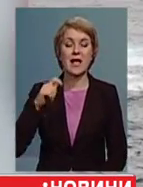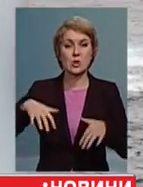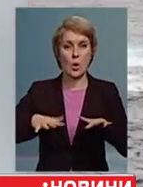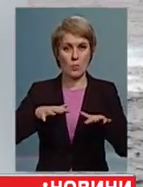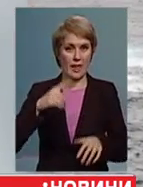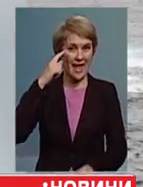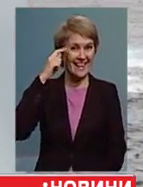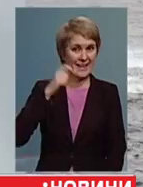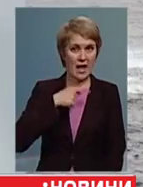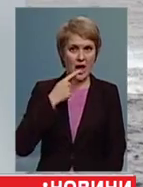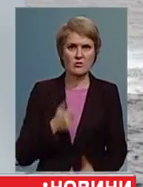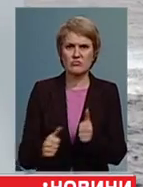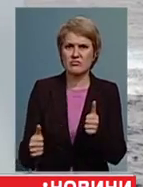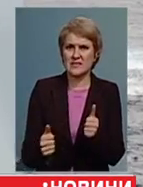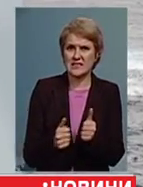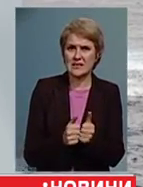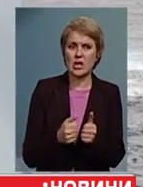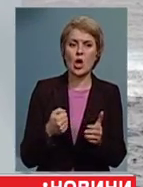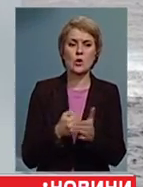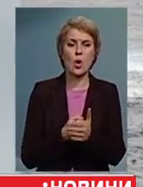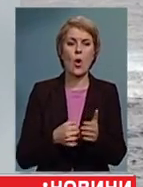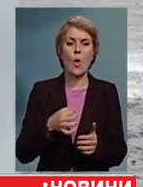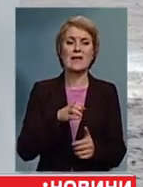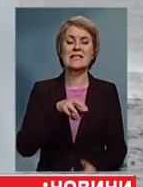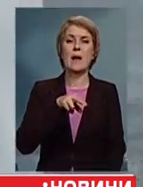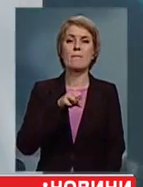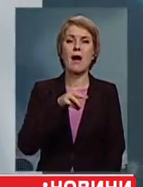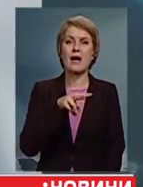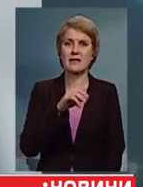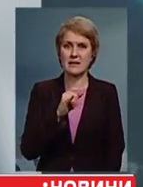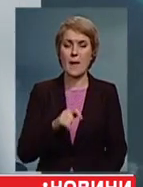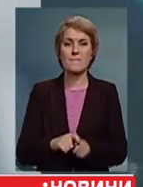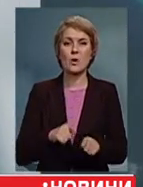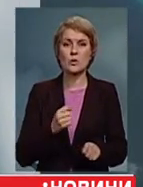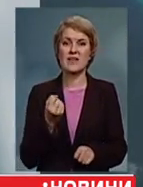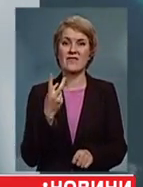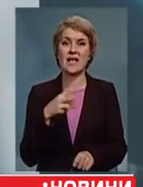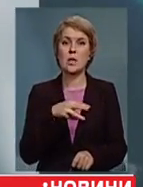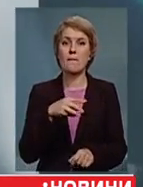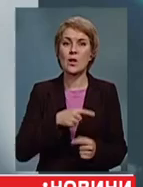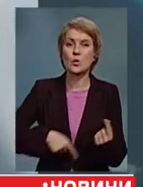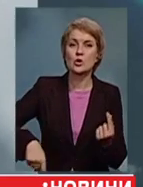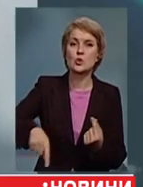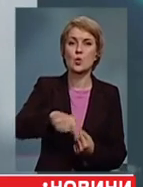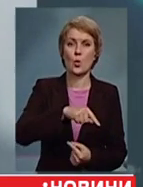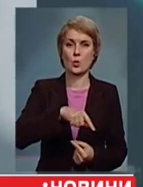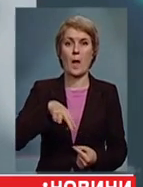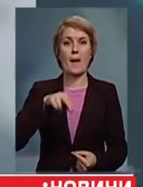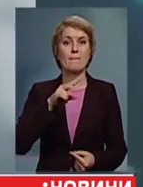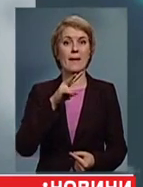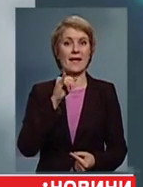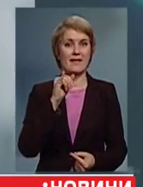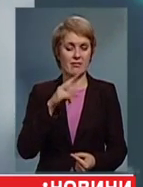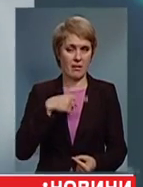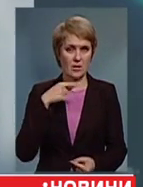кажуть, змінець пройшов занадто близько до штучних островів Спартлі і порушив 12-мильну зону довкола них. У Пекіні